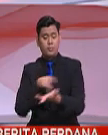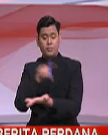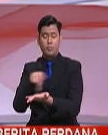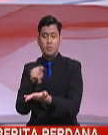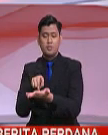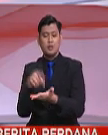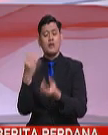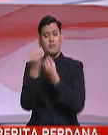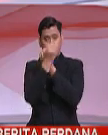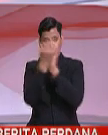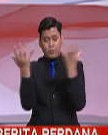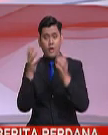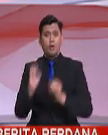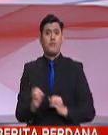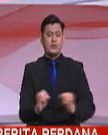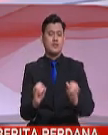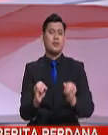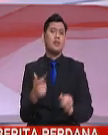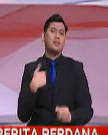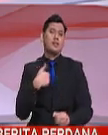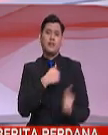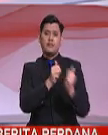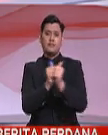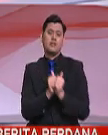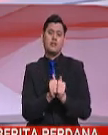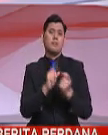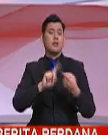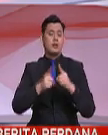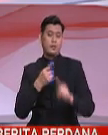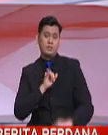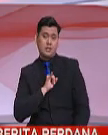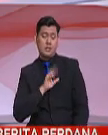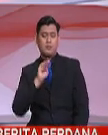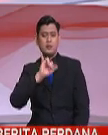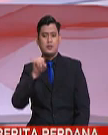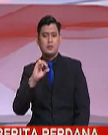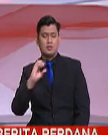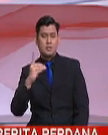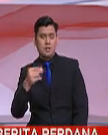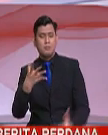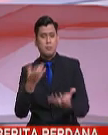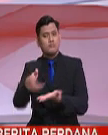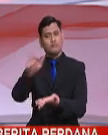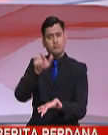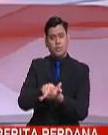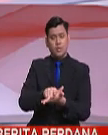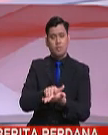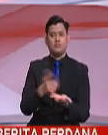maklumat operasi. Untuk perkembangannya, kita bersama rakan setugas Majidah Ismail. Majidah.